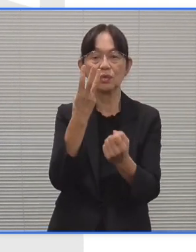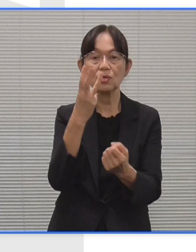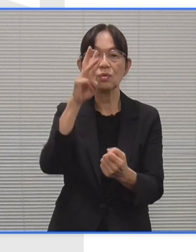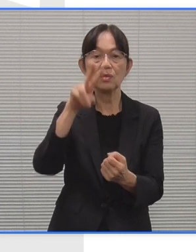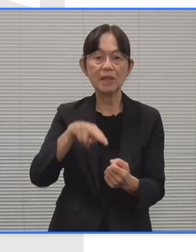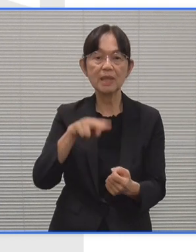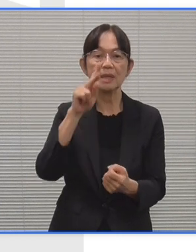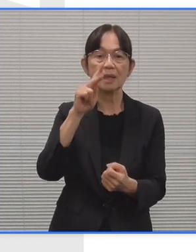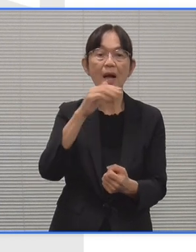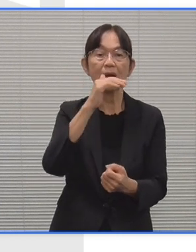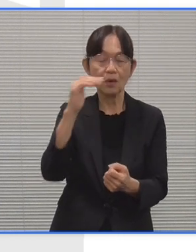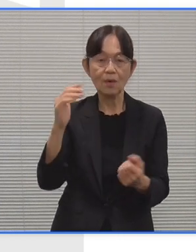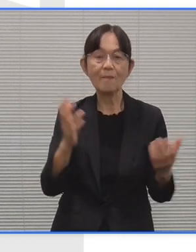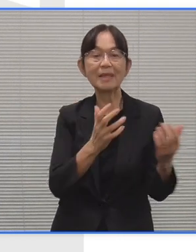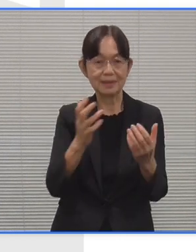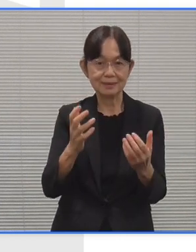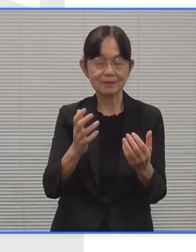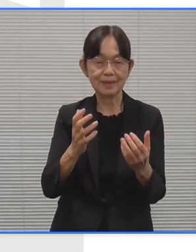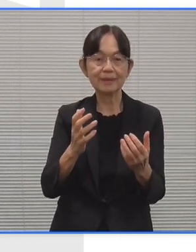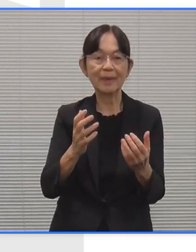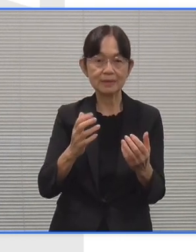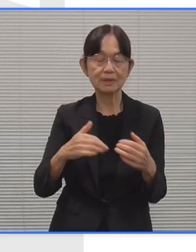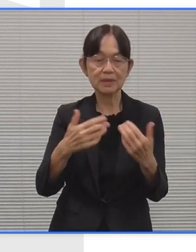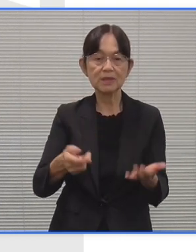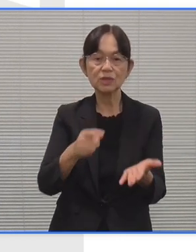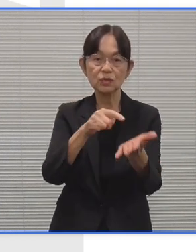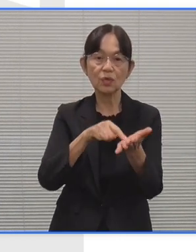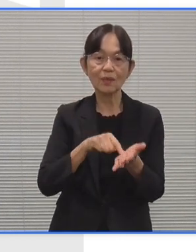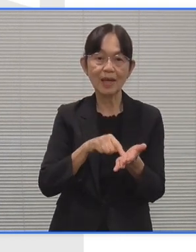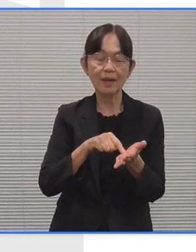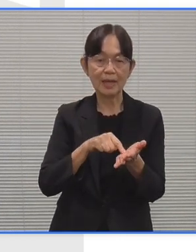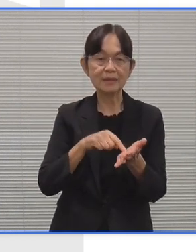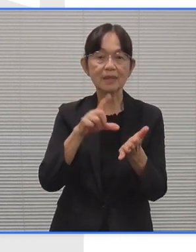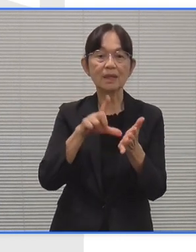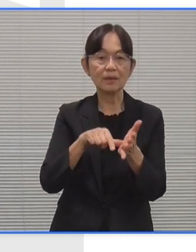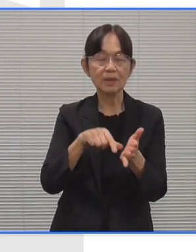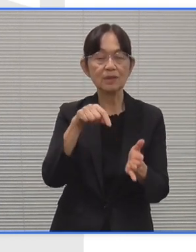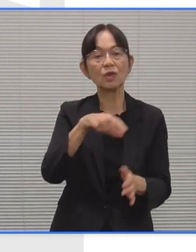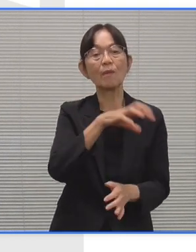娠届を出していただいた時によろしければその場で、あるい